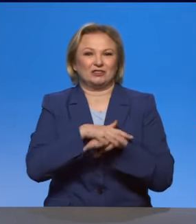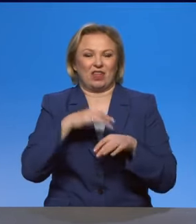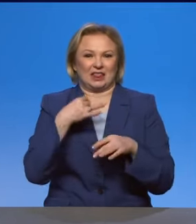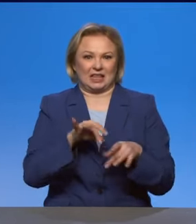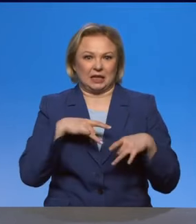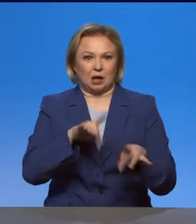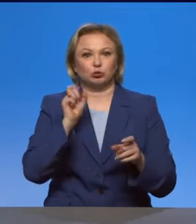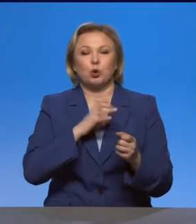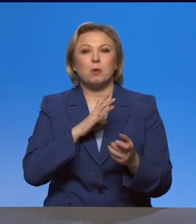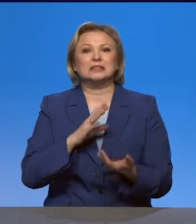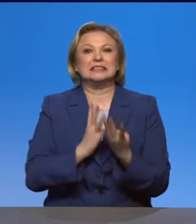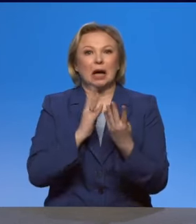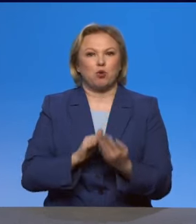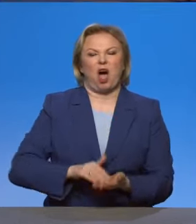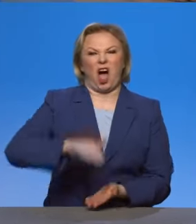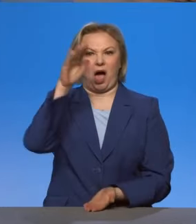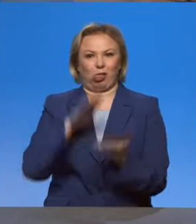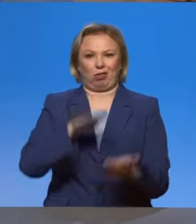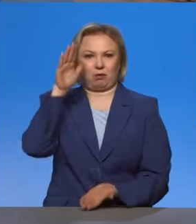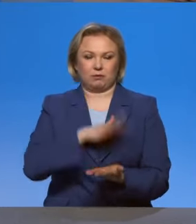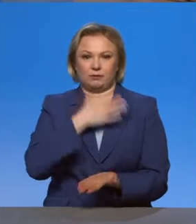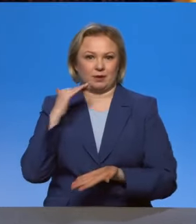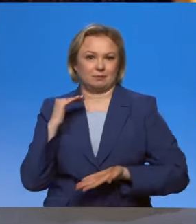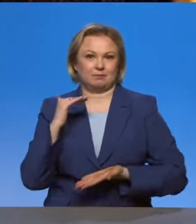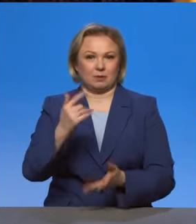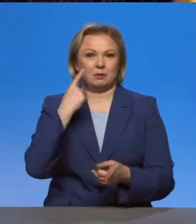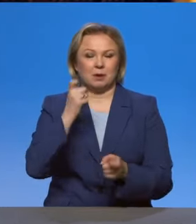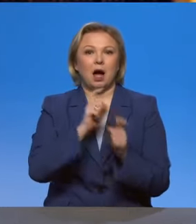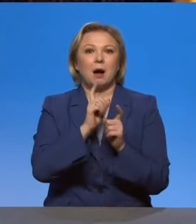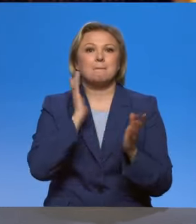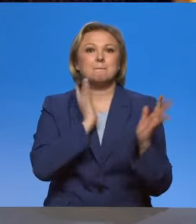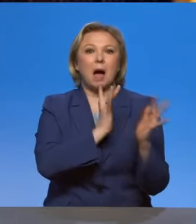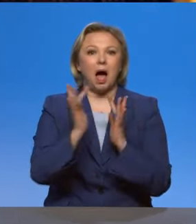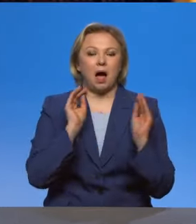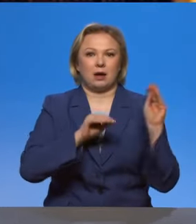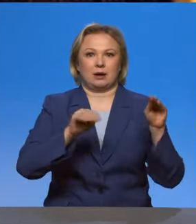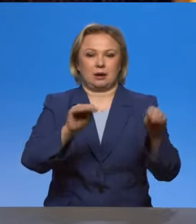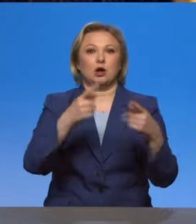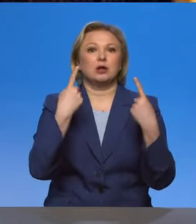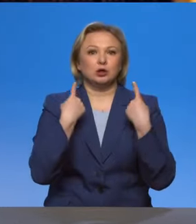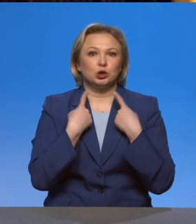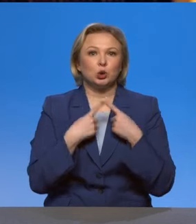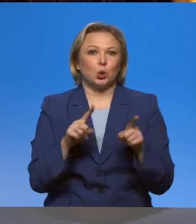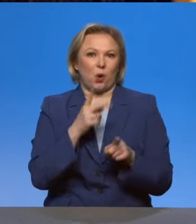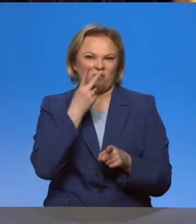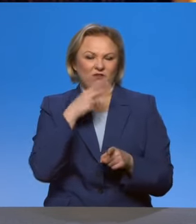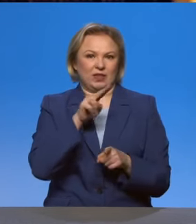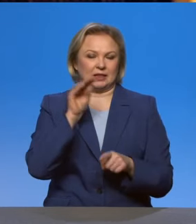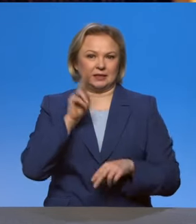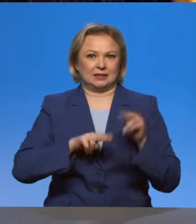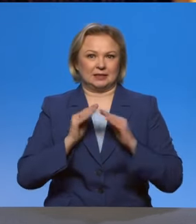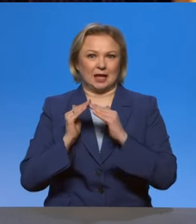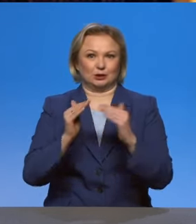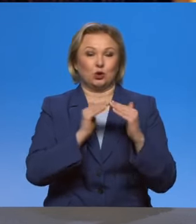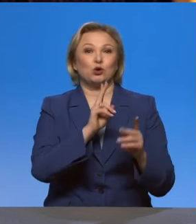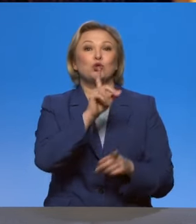принципе, вы живете как бы в парке, да, то есть много деревьев, то есть это другой тип застройки, который, ну, люди, которые путешествовали